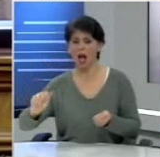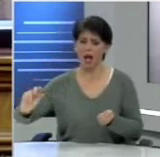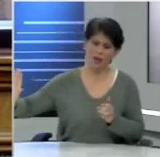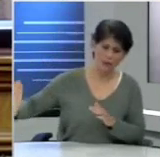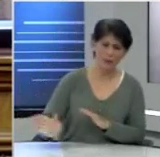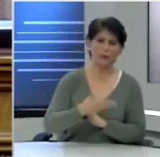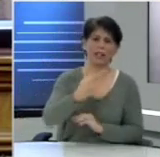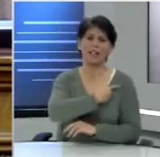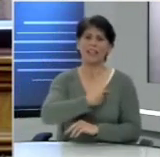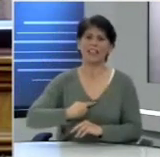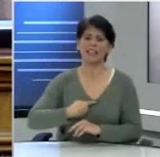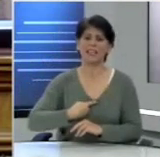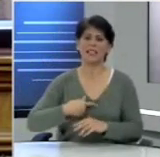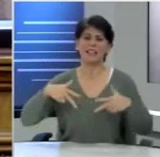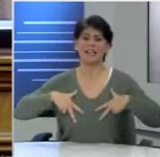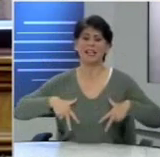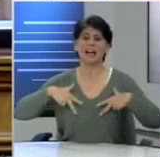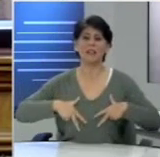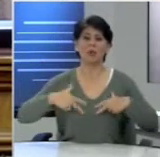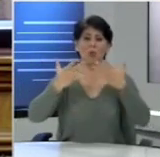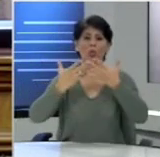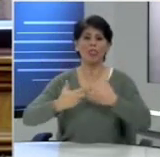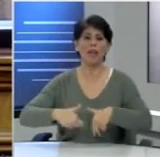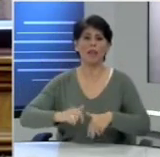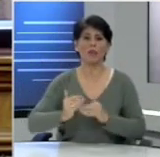Ξυλώνουν τη διοίκηση του Κρατικού Θεάτρου Βορείου Ελλάδας.